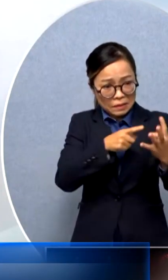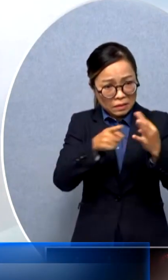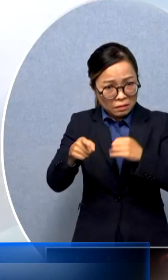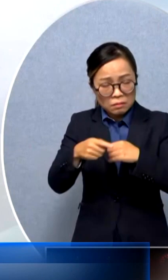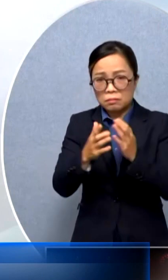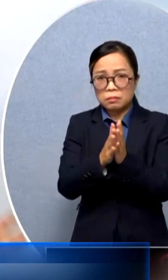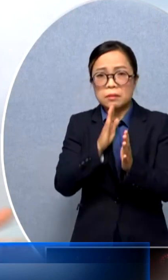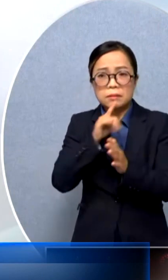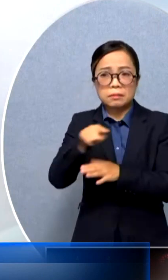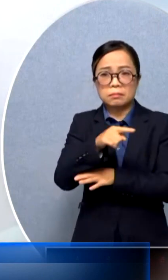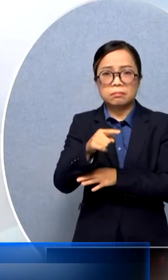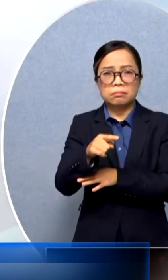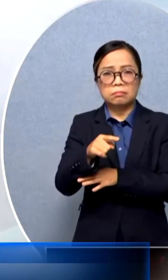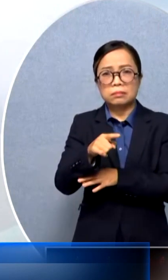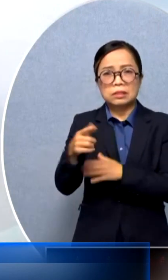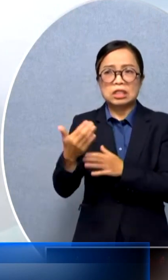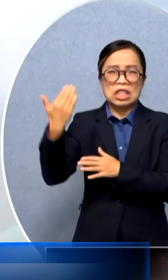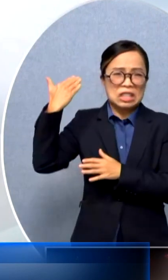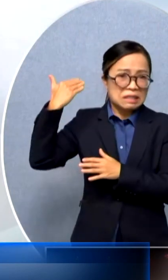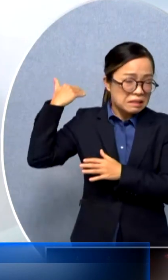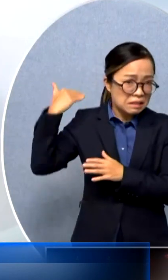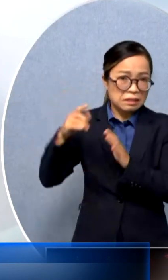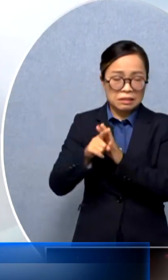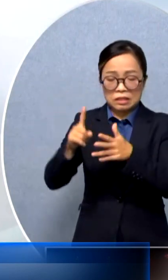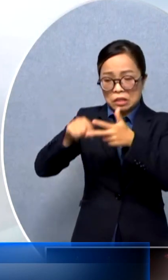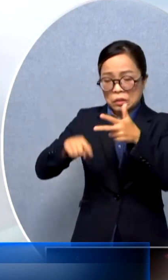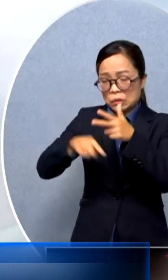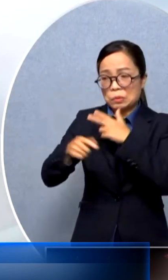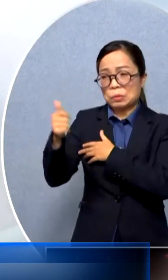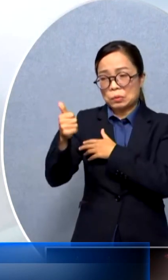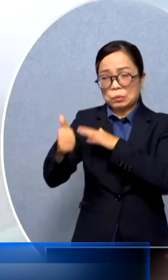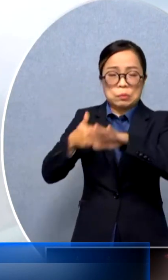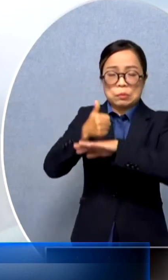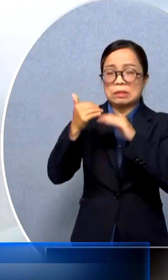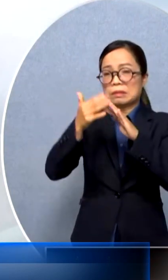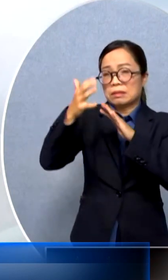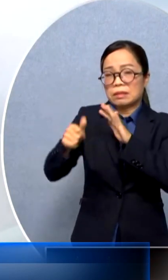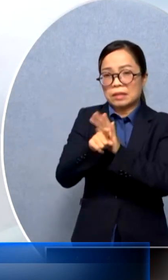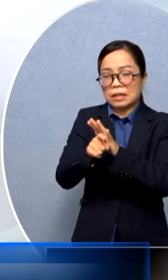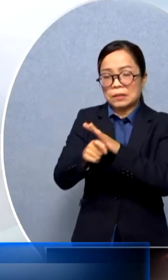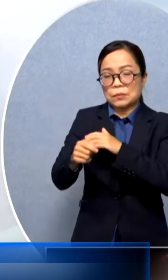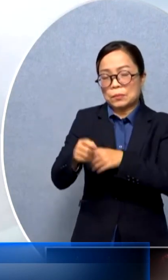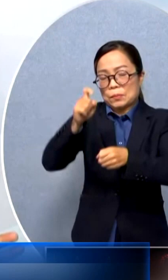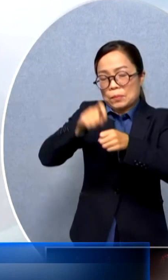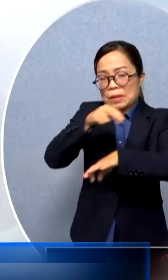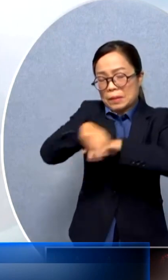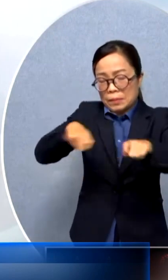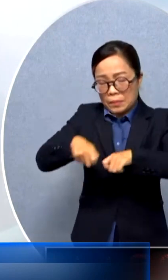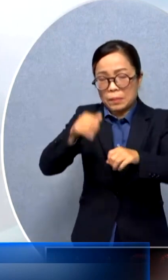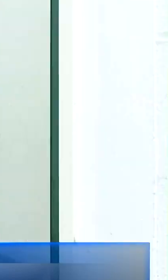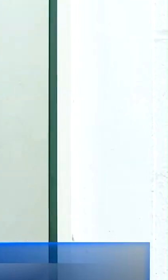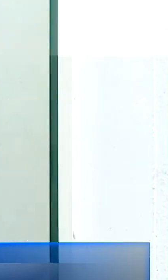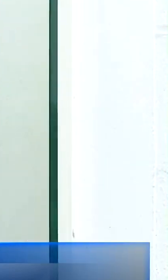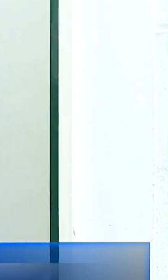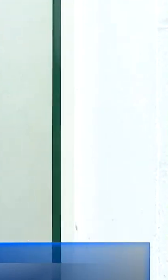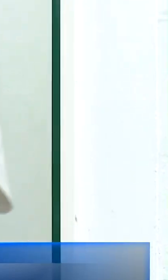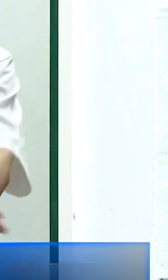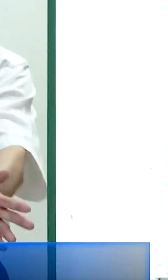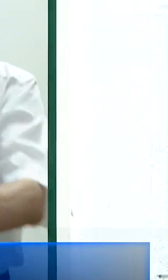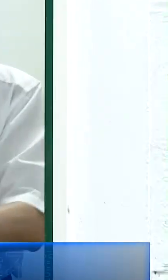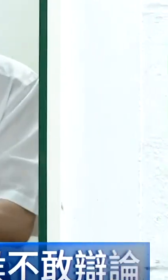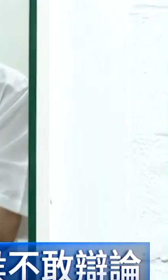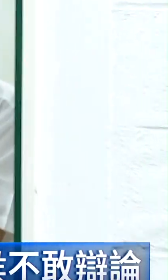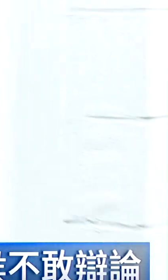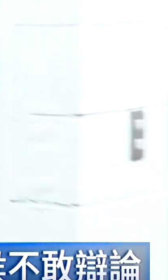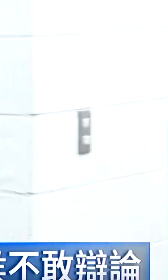乎都是当时朱立伦当市长的时候所建立的，可是你很少提到他。 一个多小时的